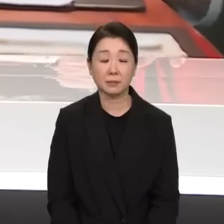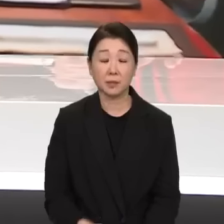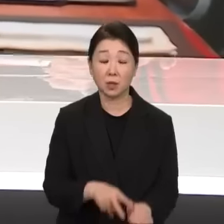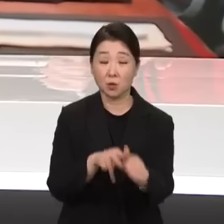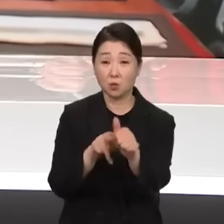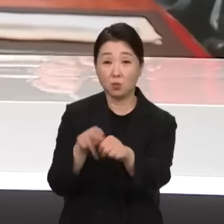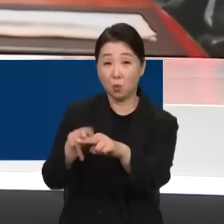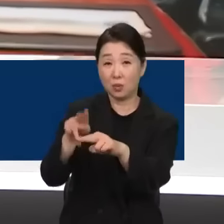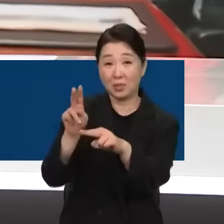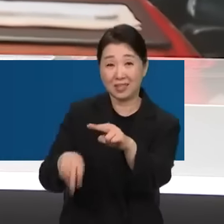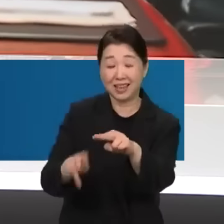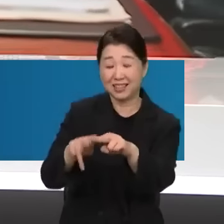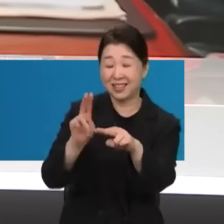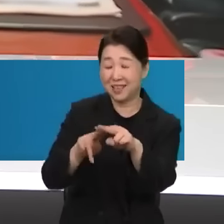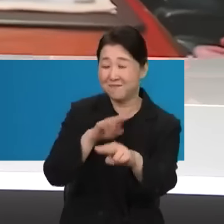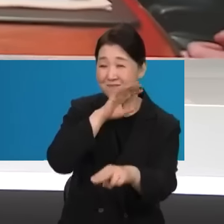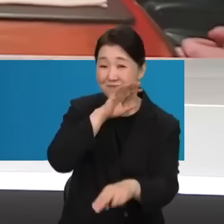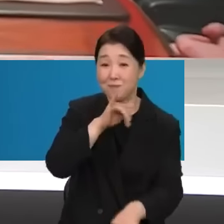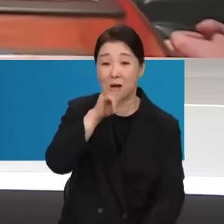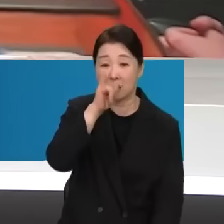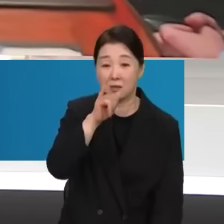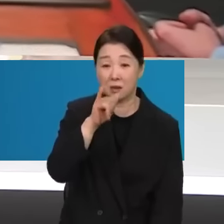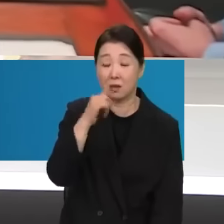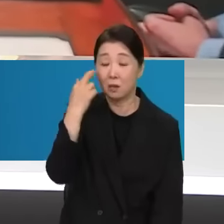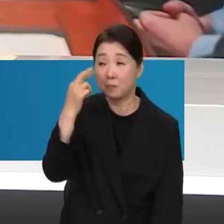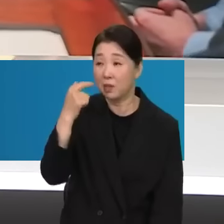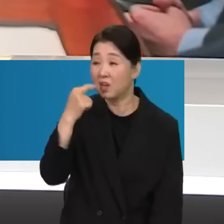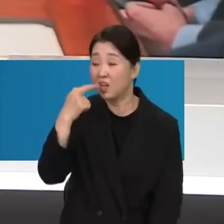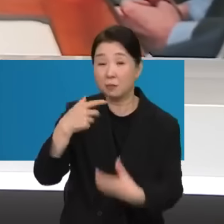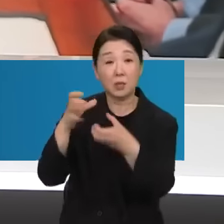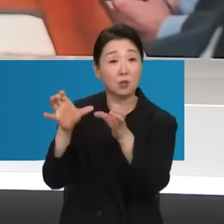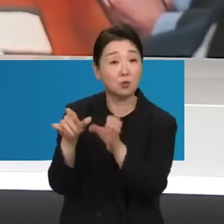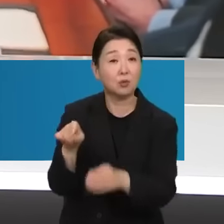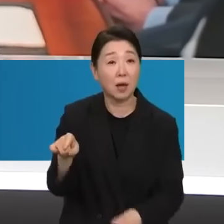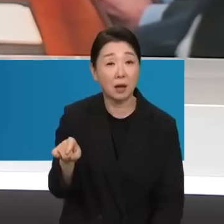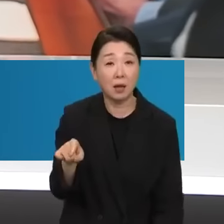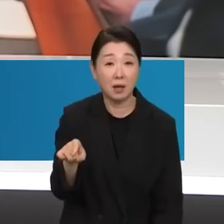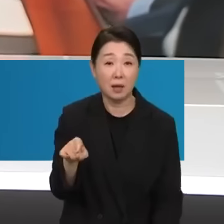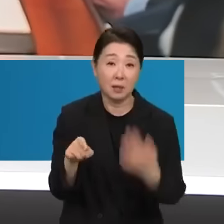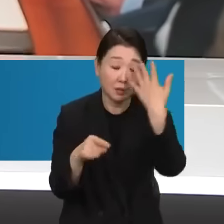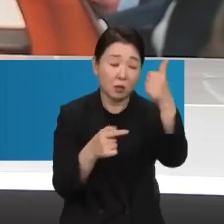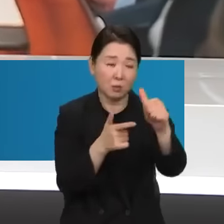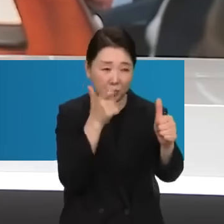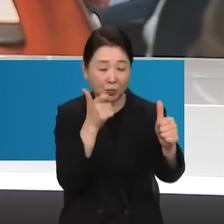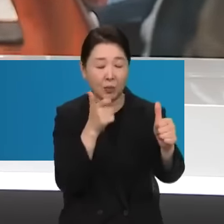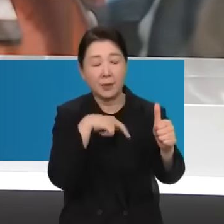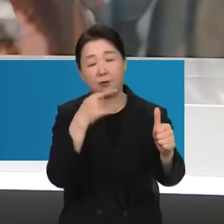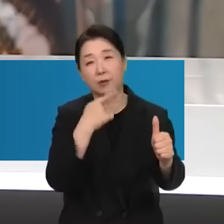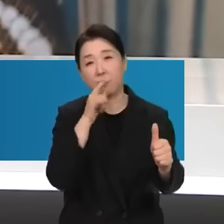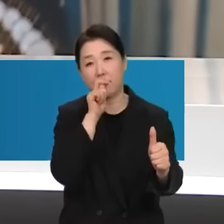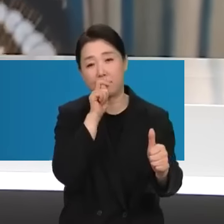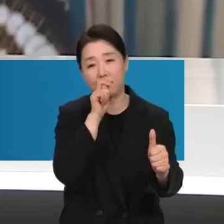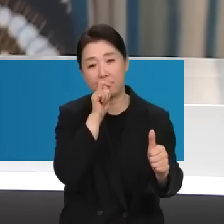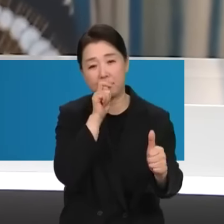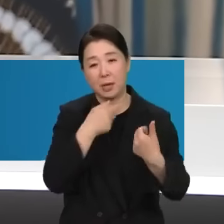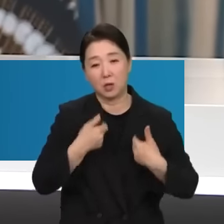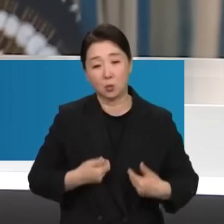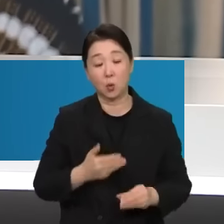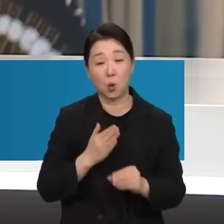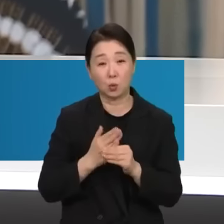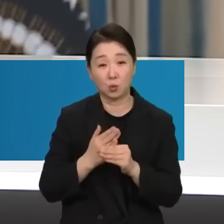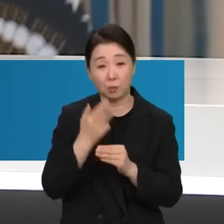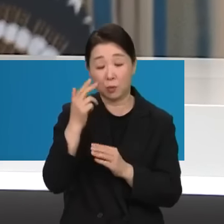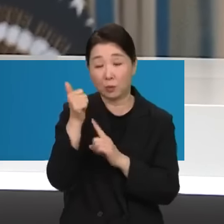후보 사퇴론으로 들끓던 미국 민주당이 트럼프 피격 사건 이후 침묵에 빠졌습니다. 바이든으로선 시간을